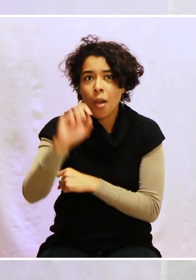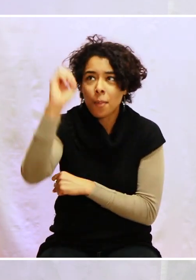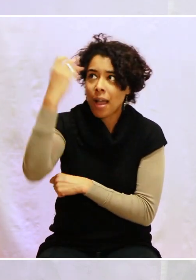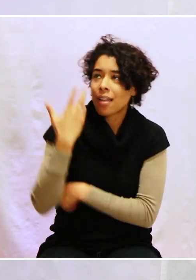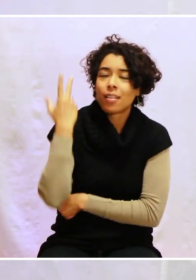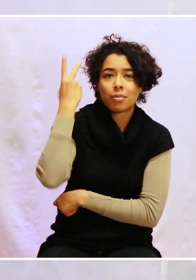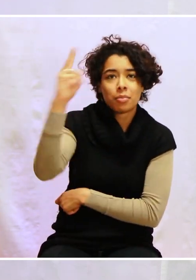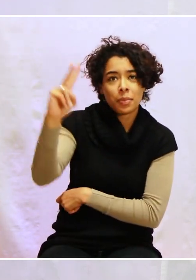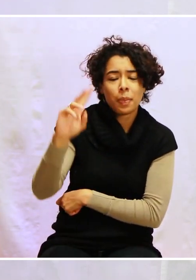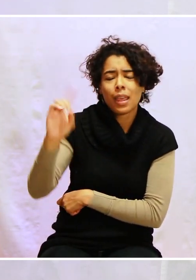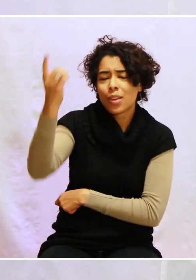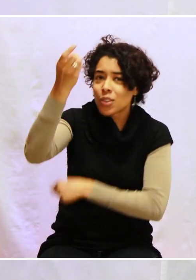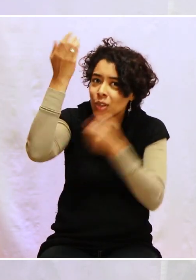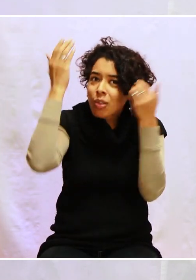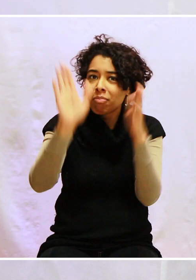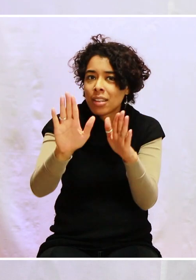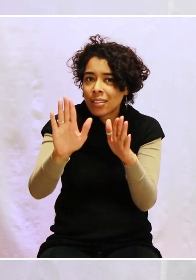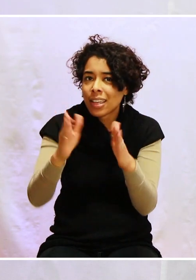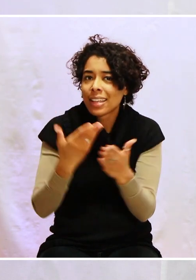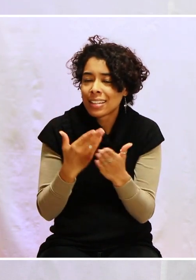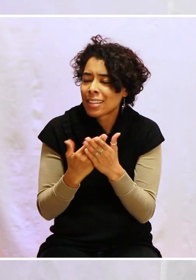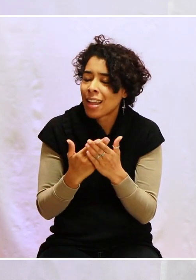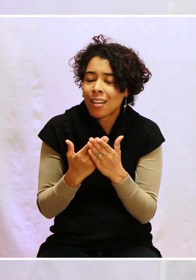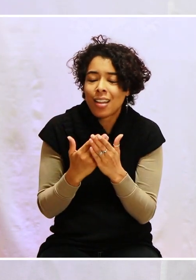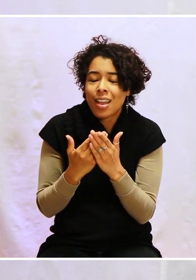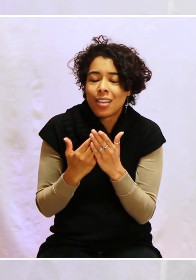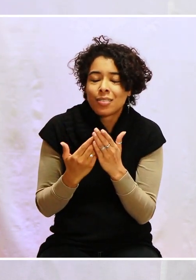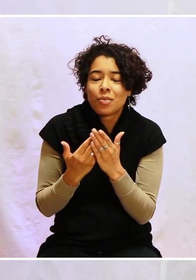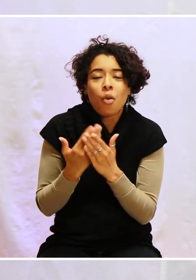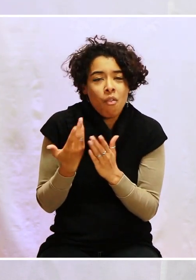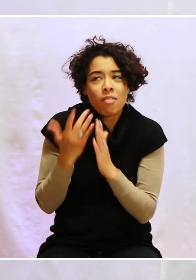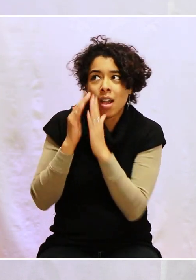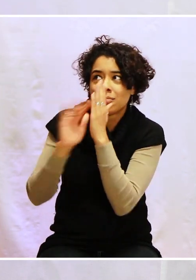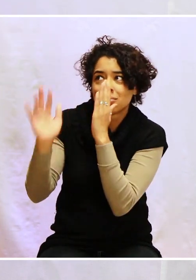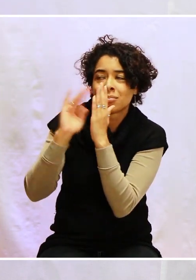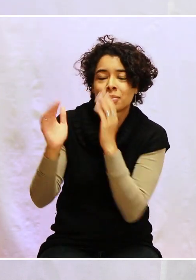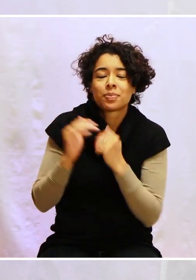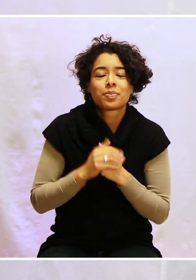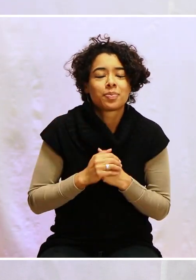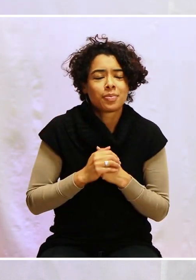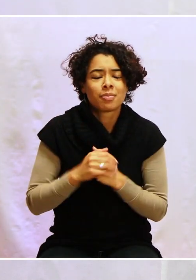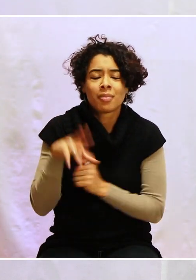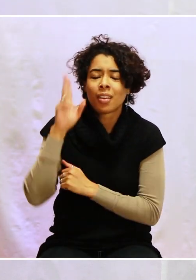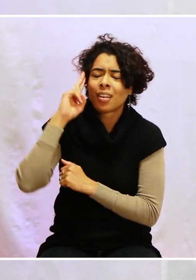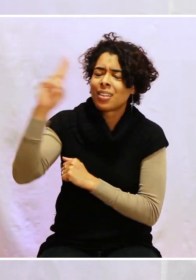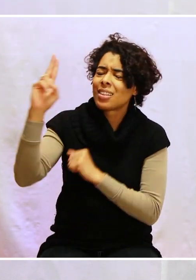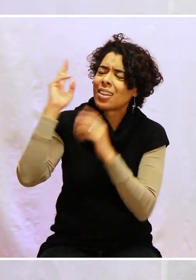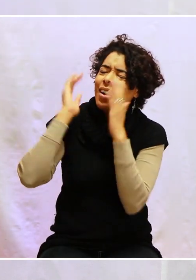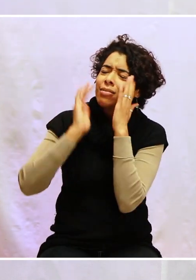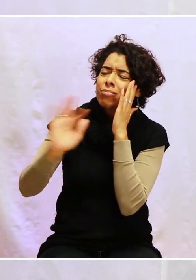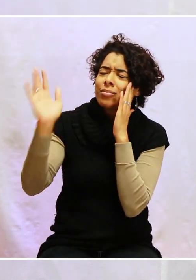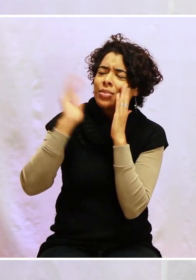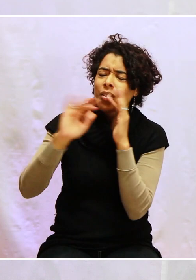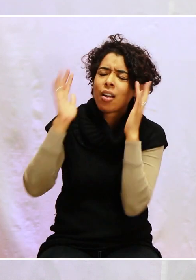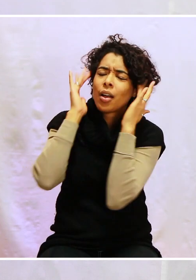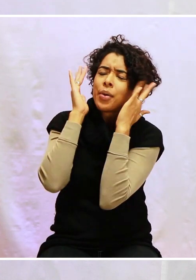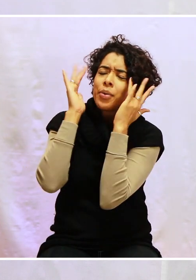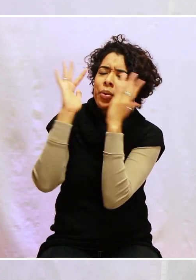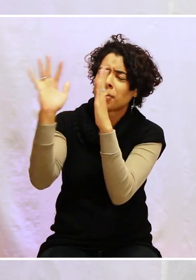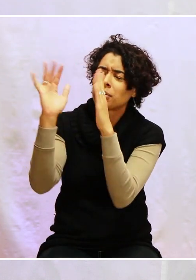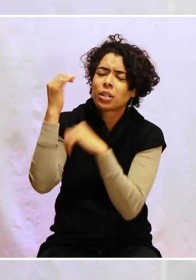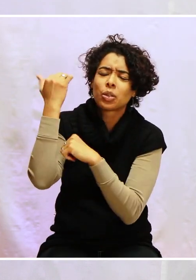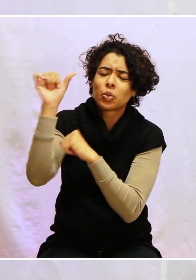soit béni, et c'est ce qu'on va faire aujourd'hui. On va louer Dieu. Seigneur, nous te louons, nous t'adorons. Toi seul es digne de